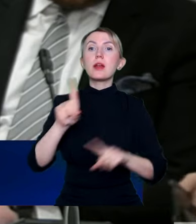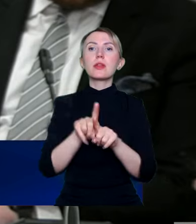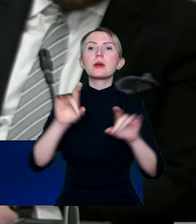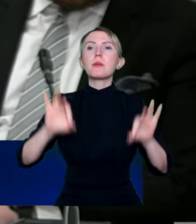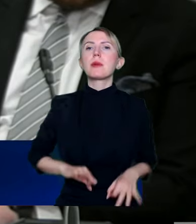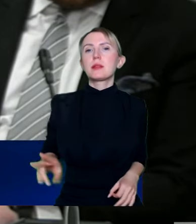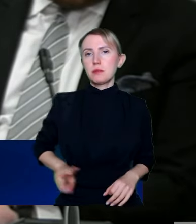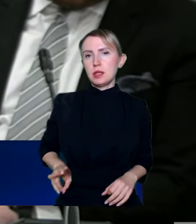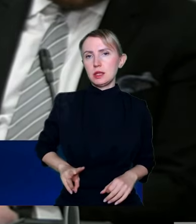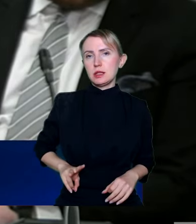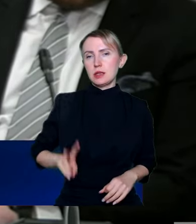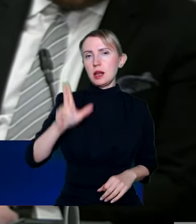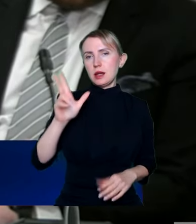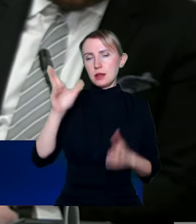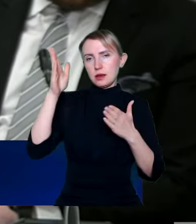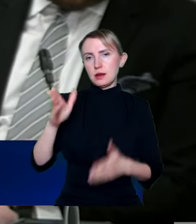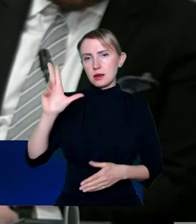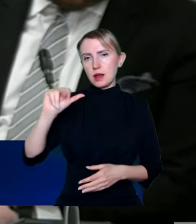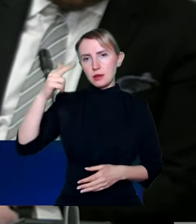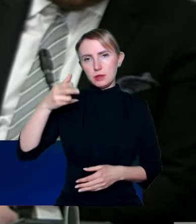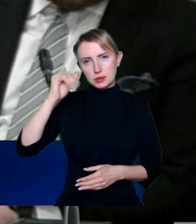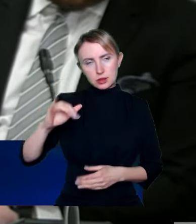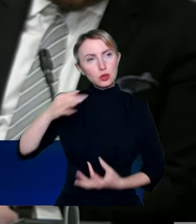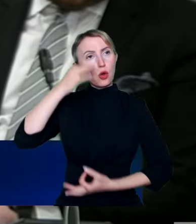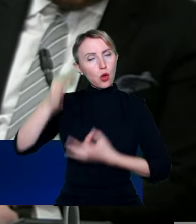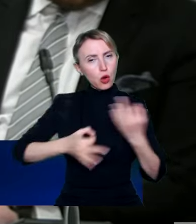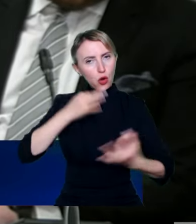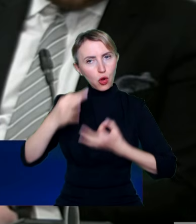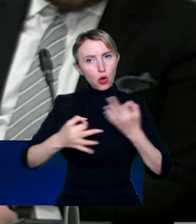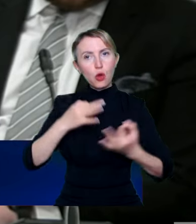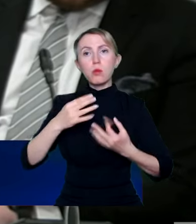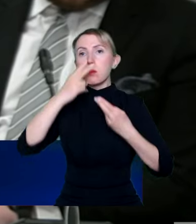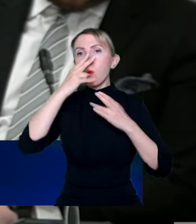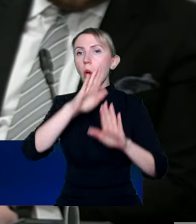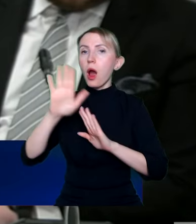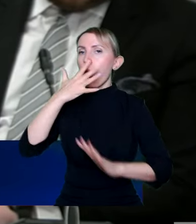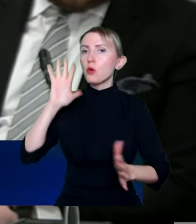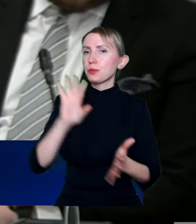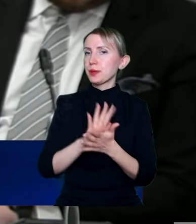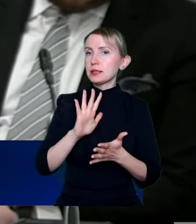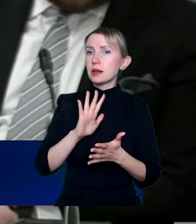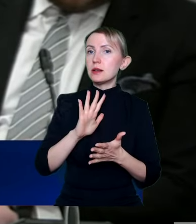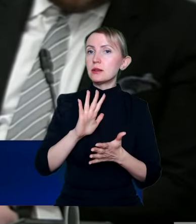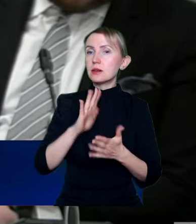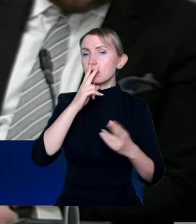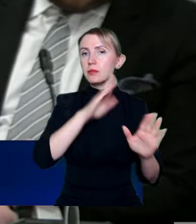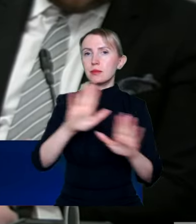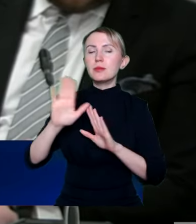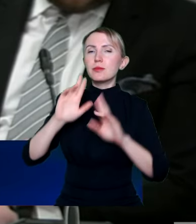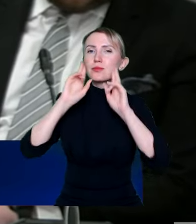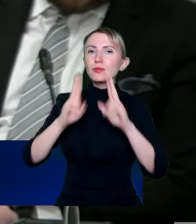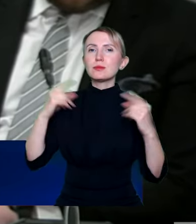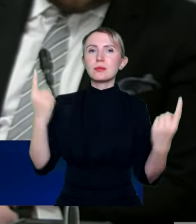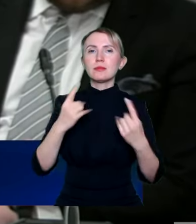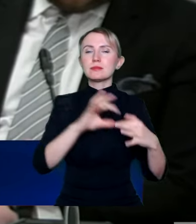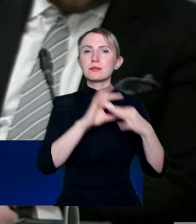Mariusz Kamiński zrecenzował, czy jakby przedstawił opinię i przedstawił stan faktyczny związany